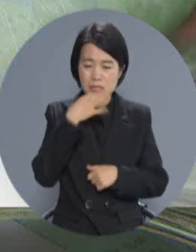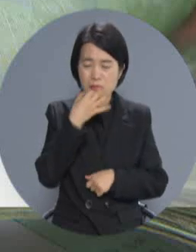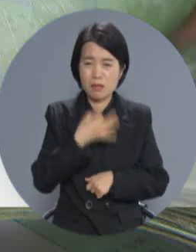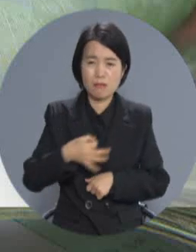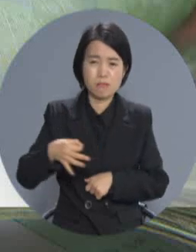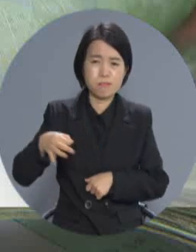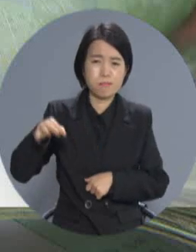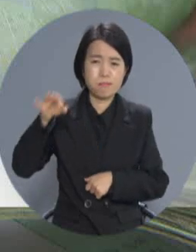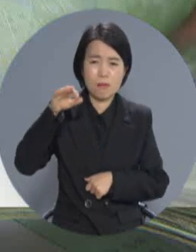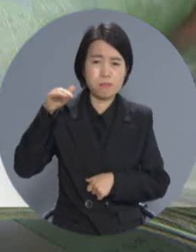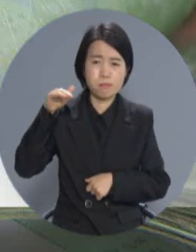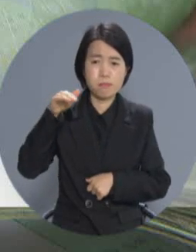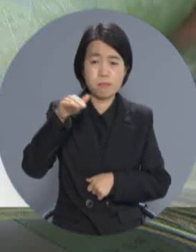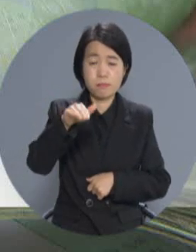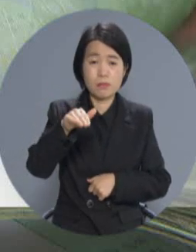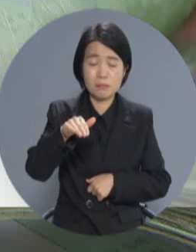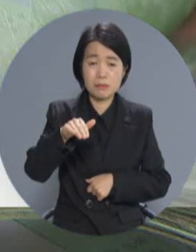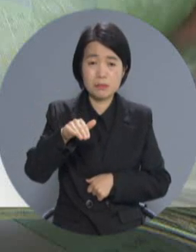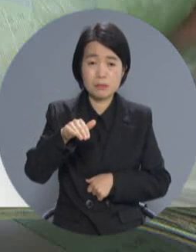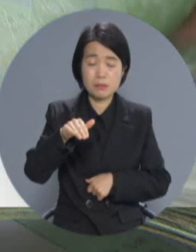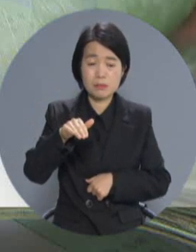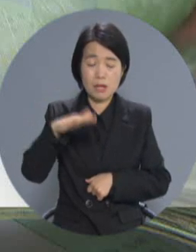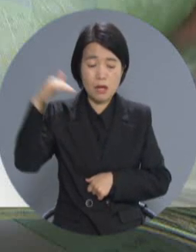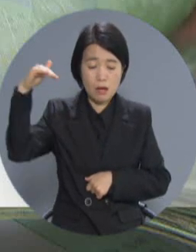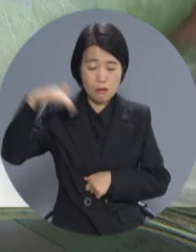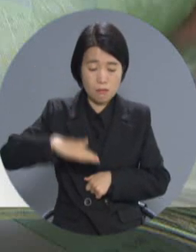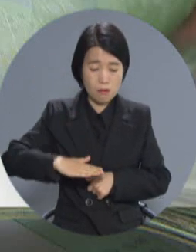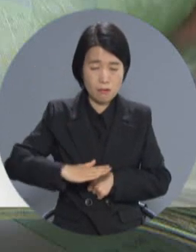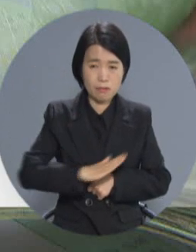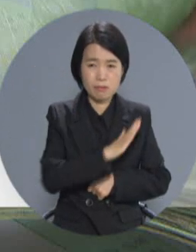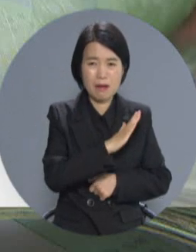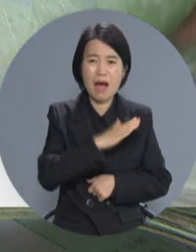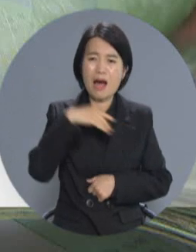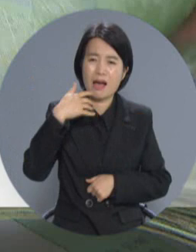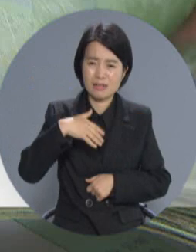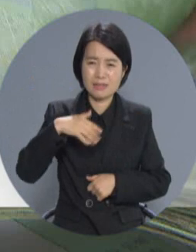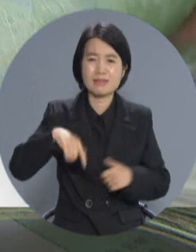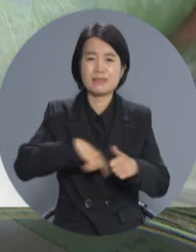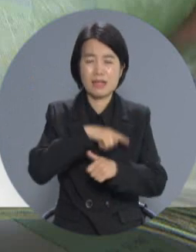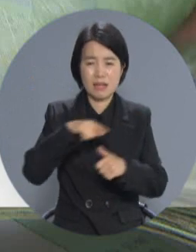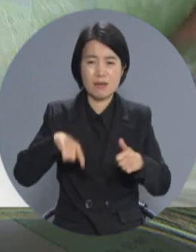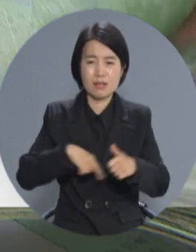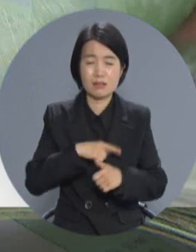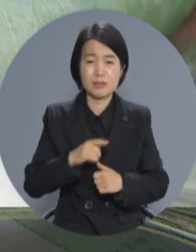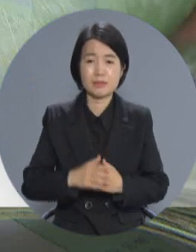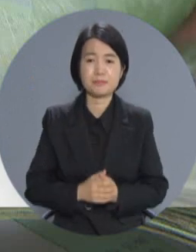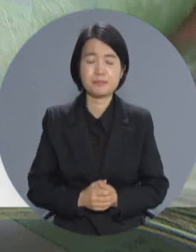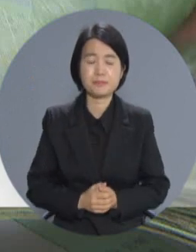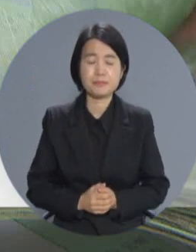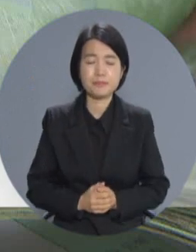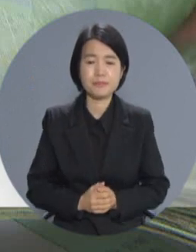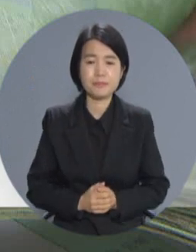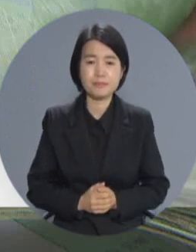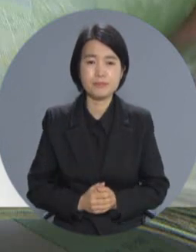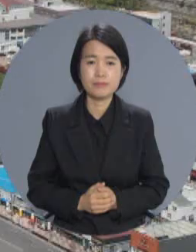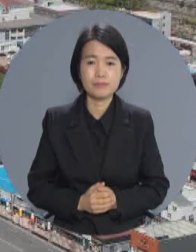여전히 지속되면서 본격적인 상승세로 전환하기에는 아직 힘들다는 분석입니다. 유민호